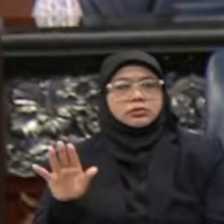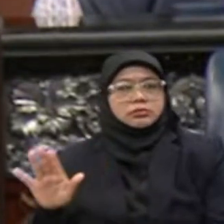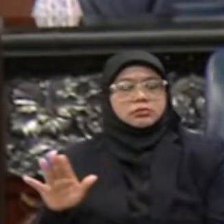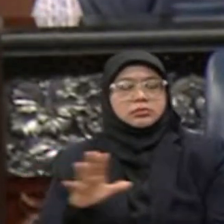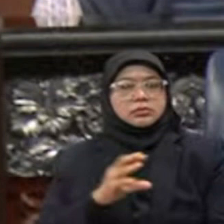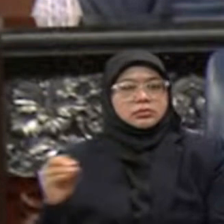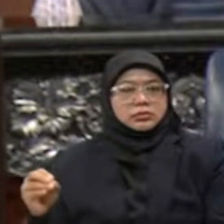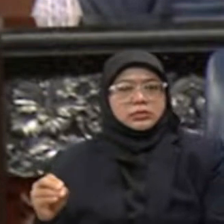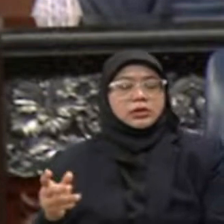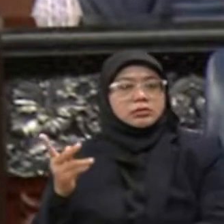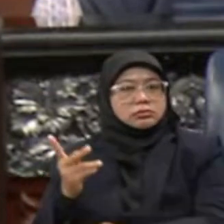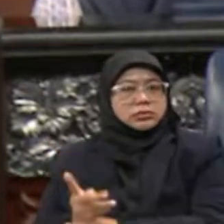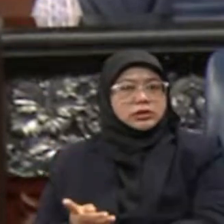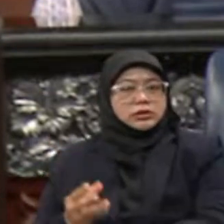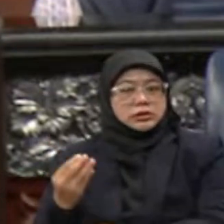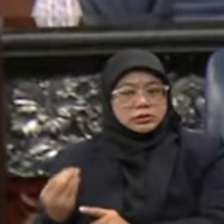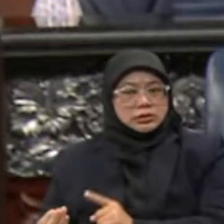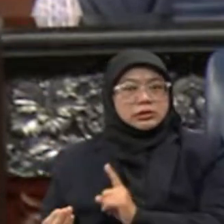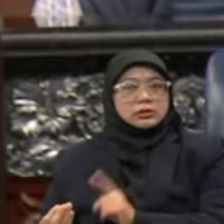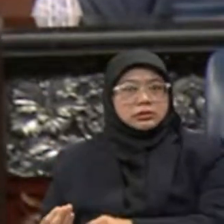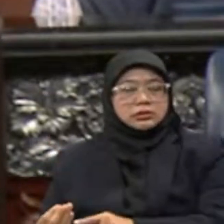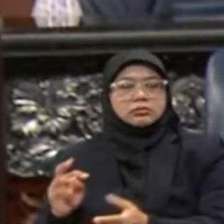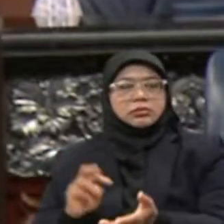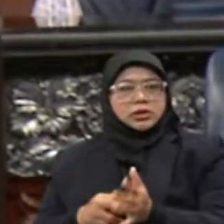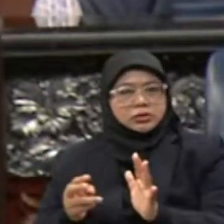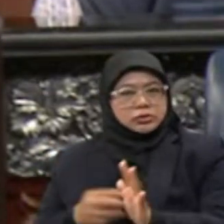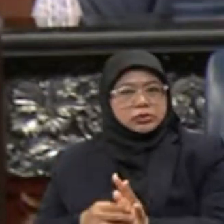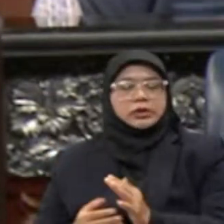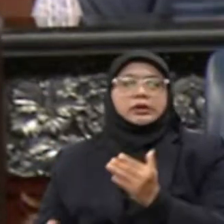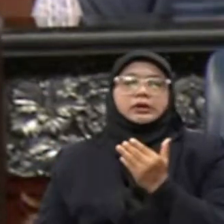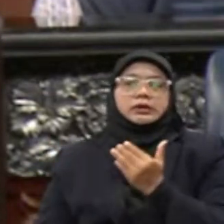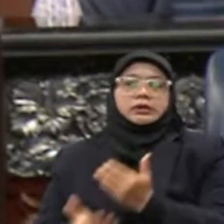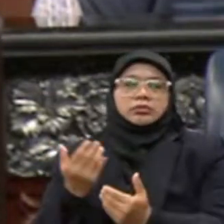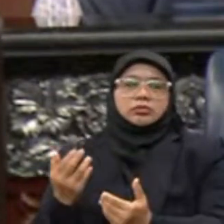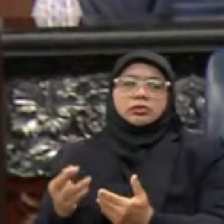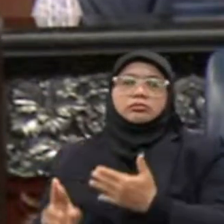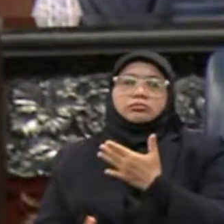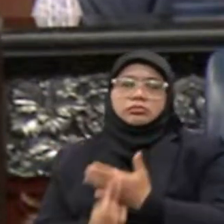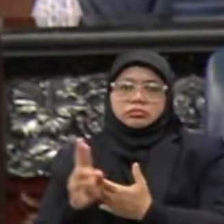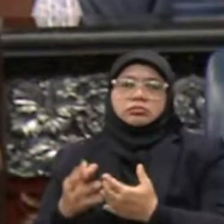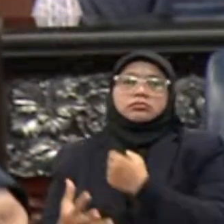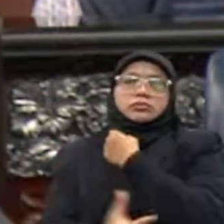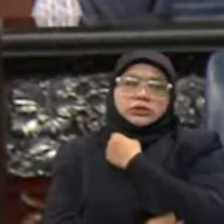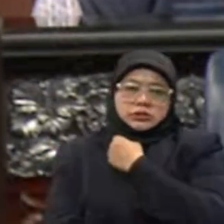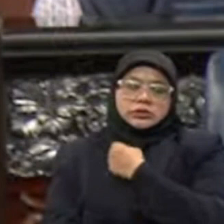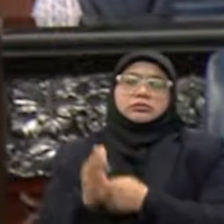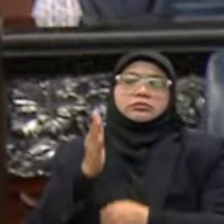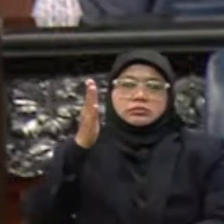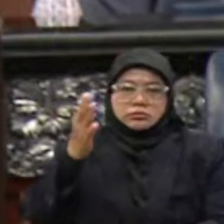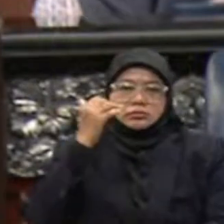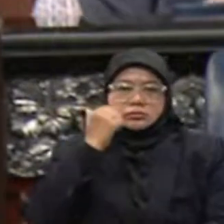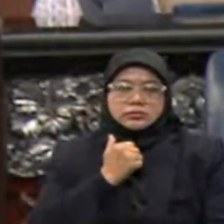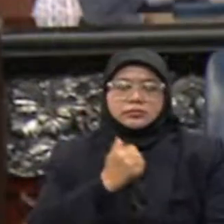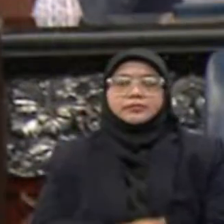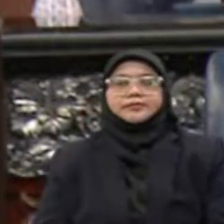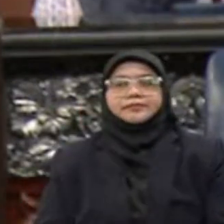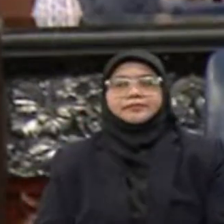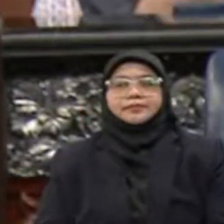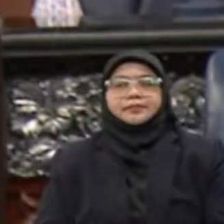tahap simpanan segini kumpulannya adalah lebih terdedah kepada risiko kemiskinan pada hari tua seterusnya